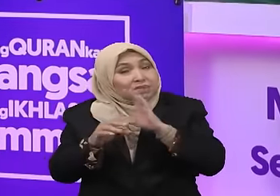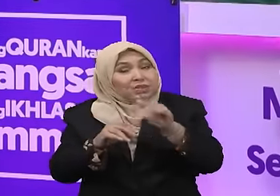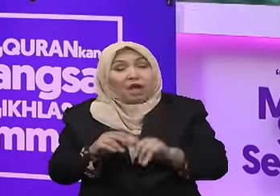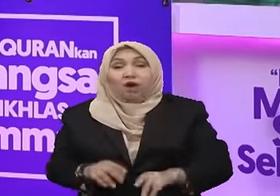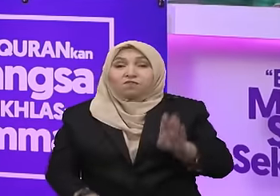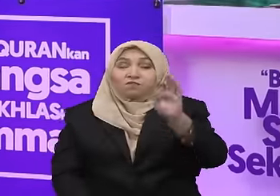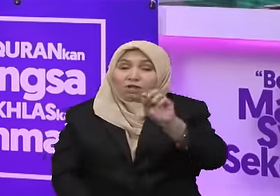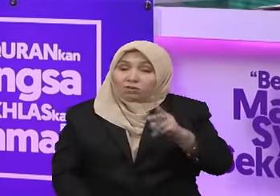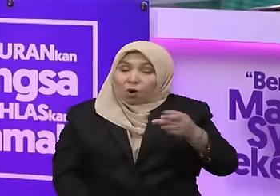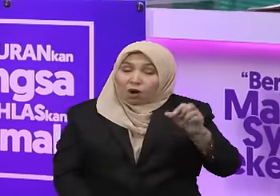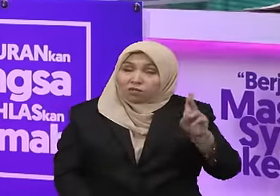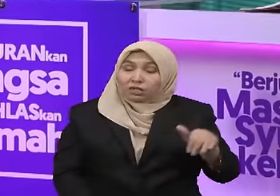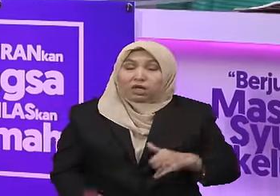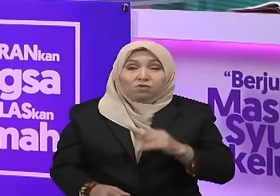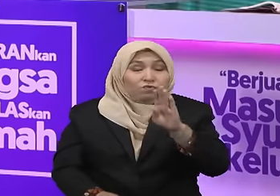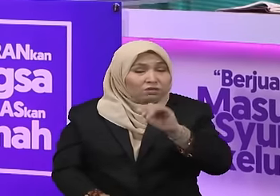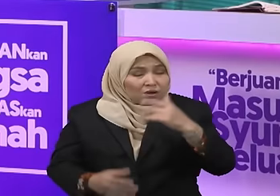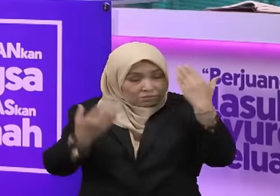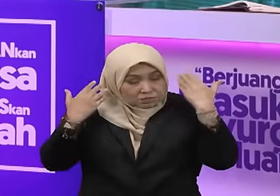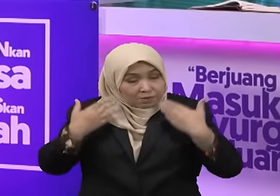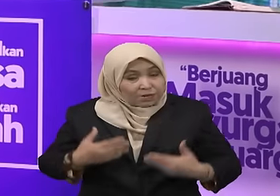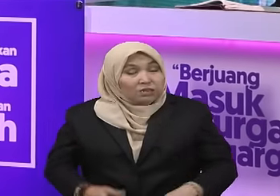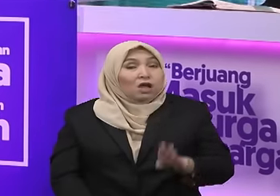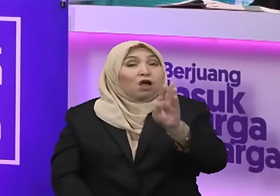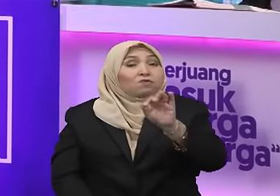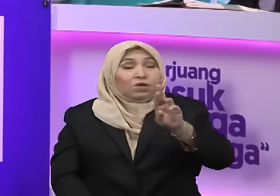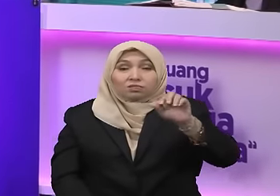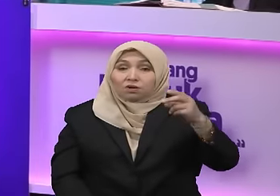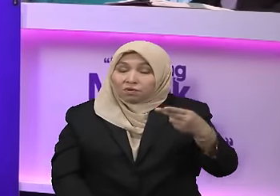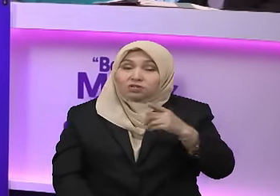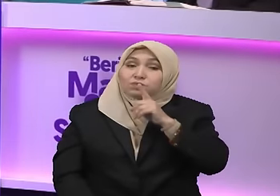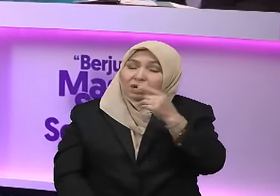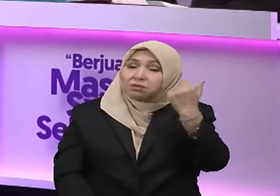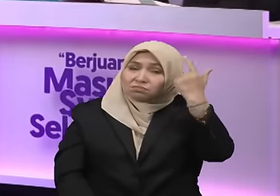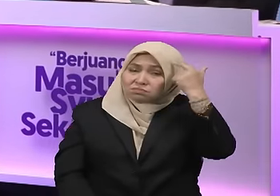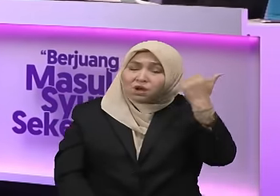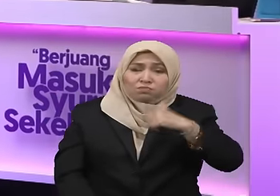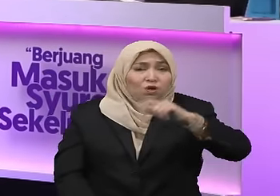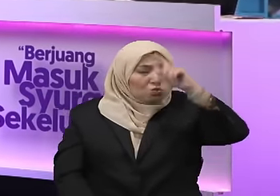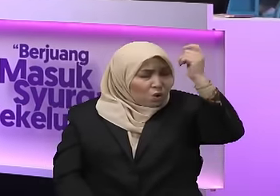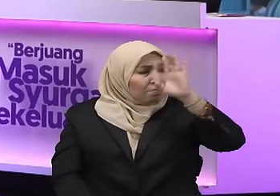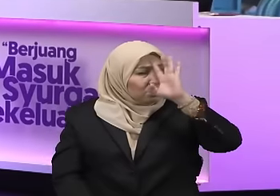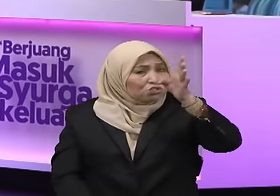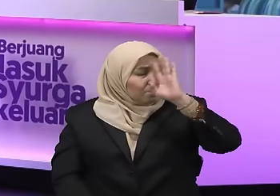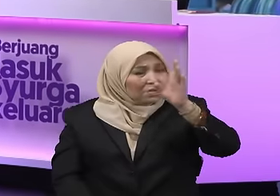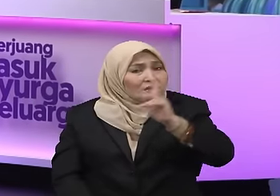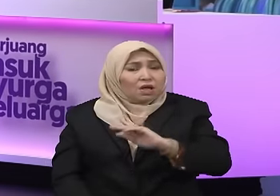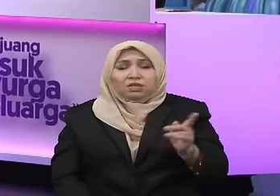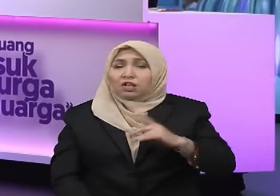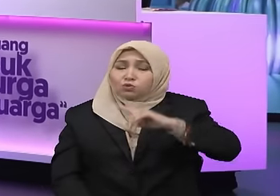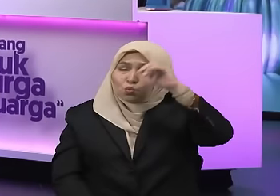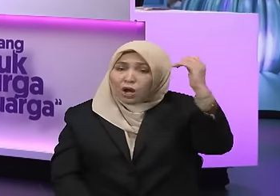fitrah. Fitrah dalam diri manusia, ada fitrah yang sebenarnya tahu bahawa Tuhan menciptakan dan